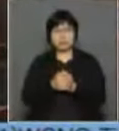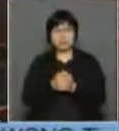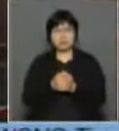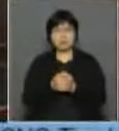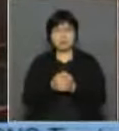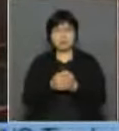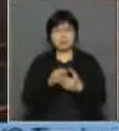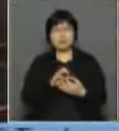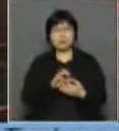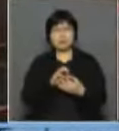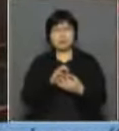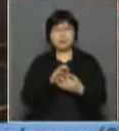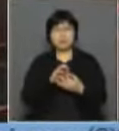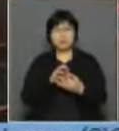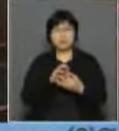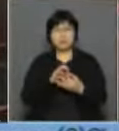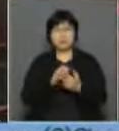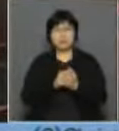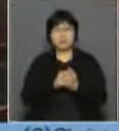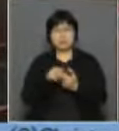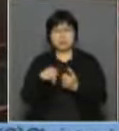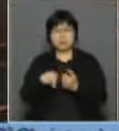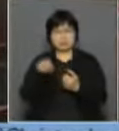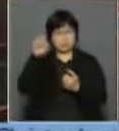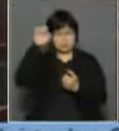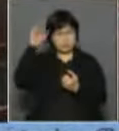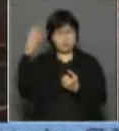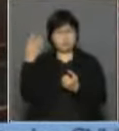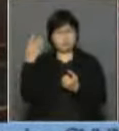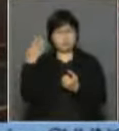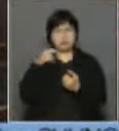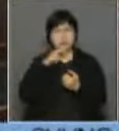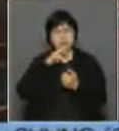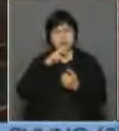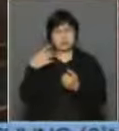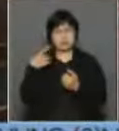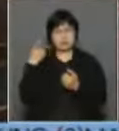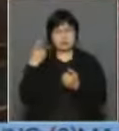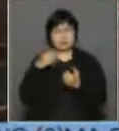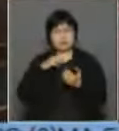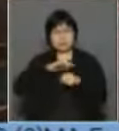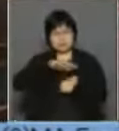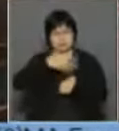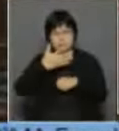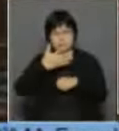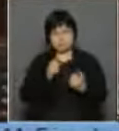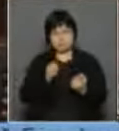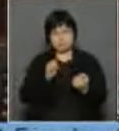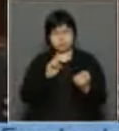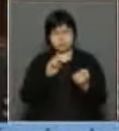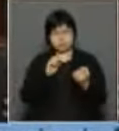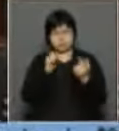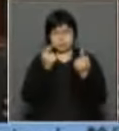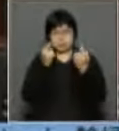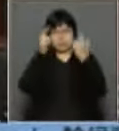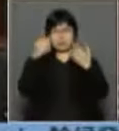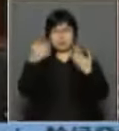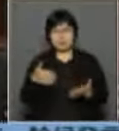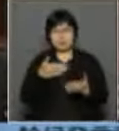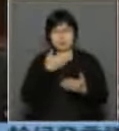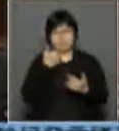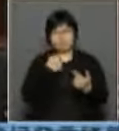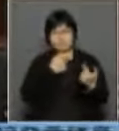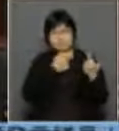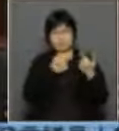有關這個議案，昨天經過下午的五個小時的討論，到今早仍然要繼